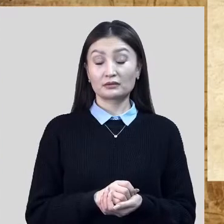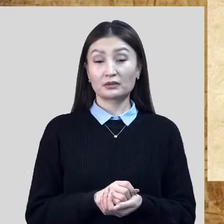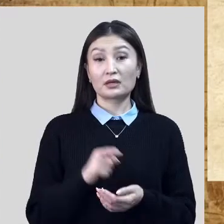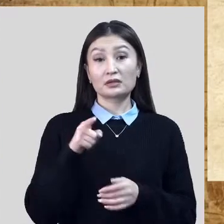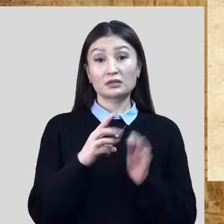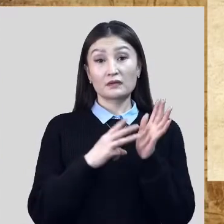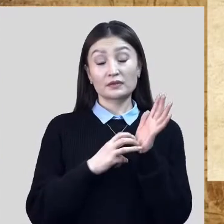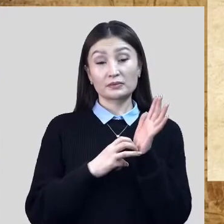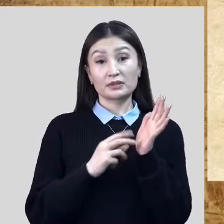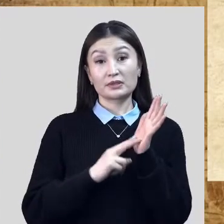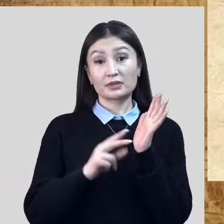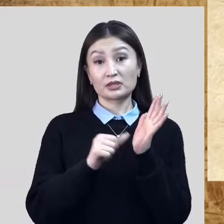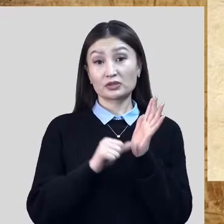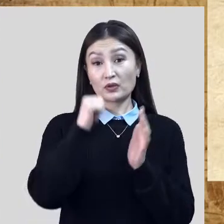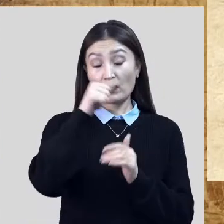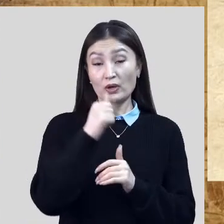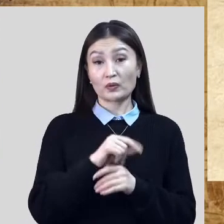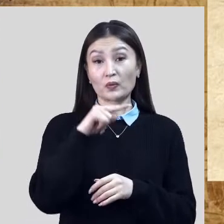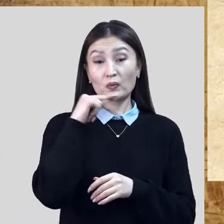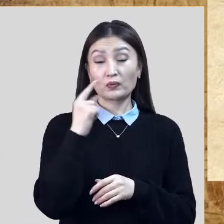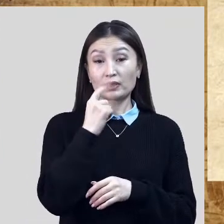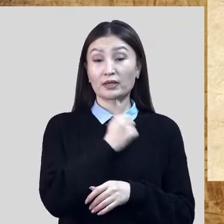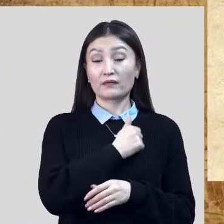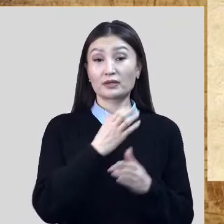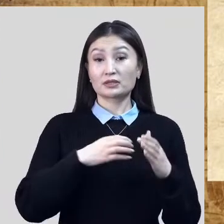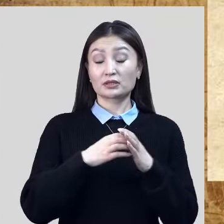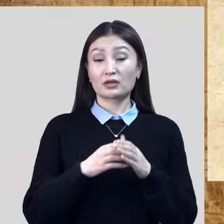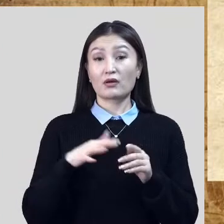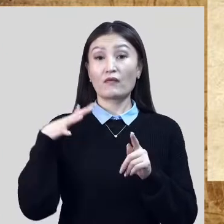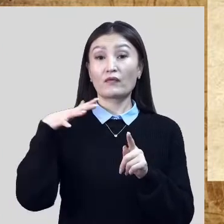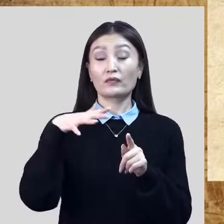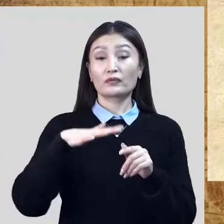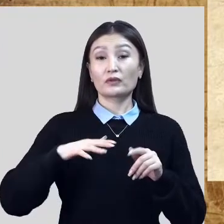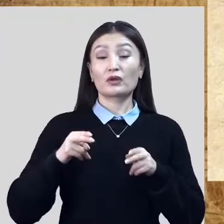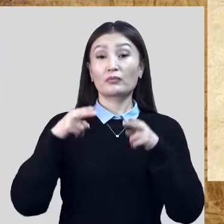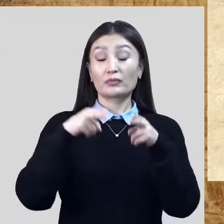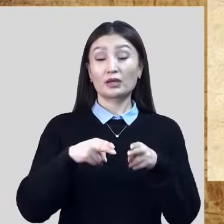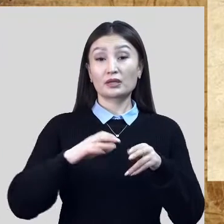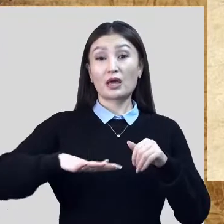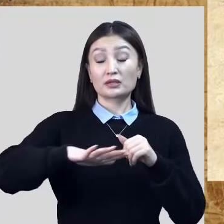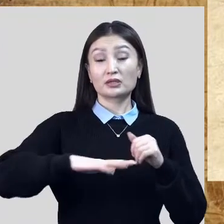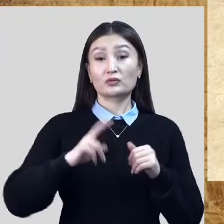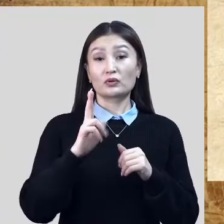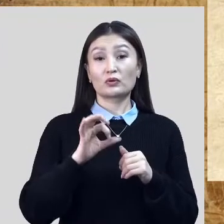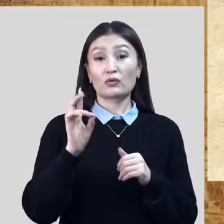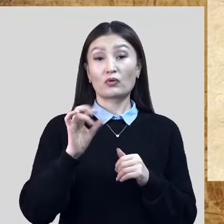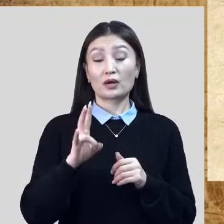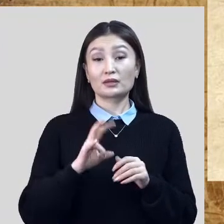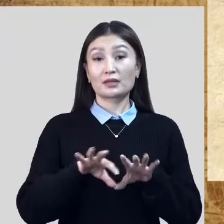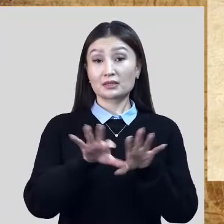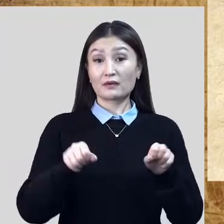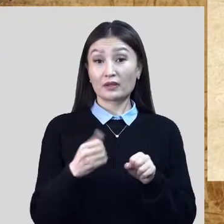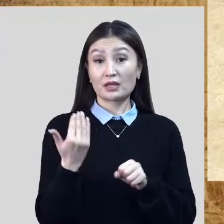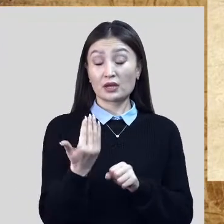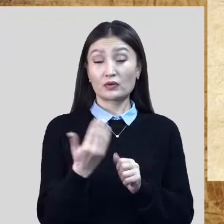В 1876 году русские войска вторглись на территорию Коканского ханства и захватили его.